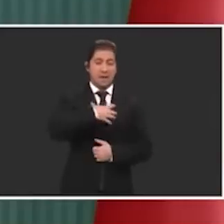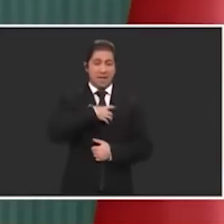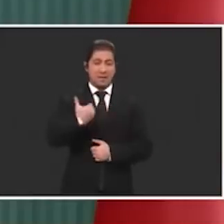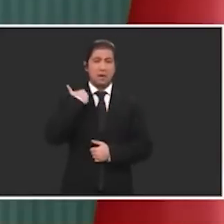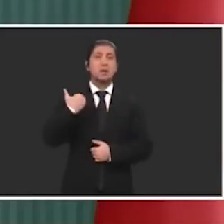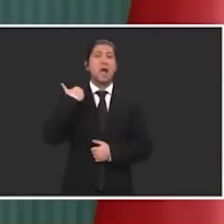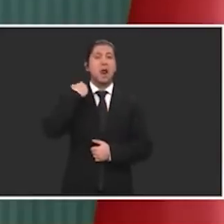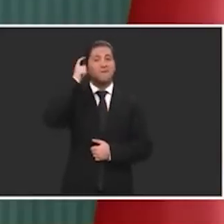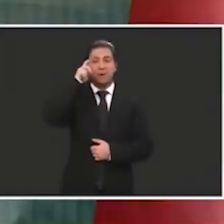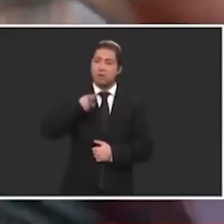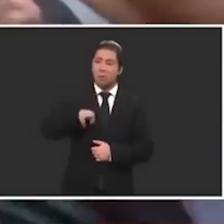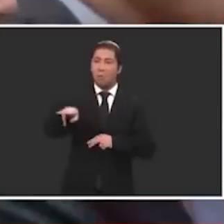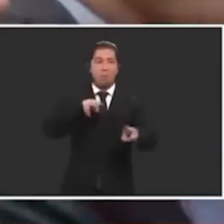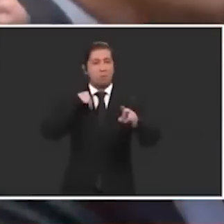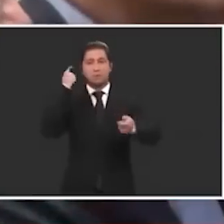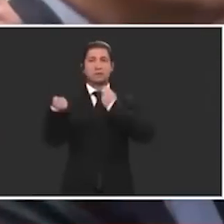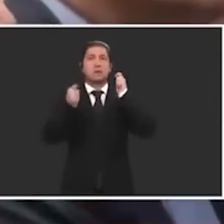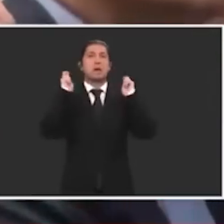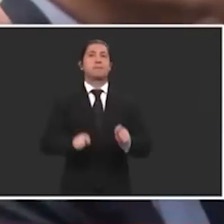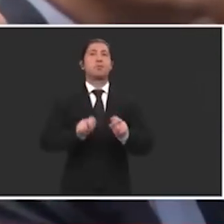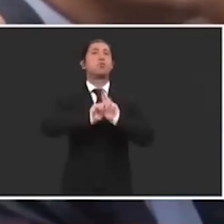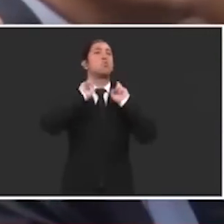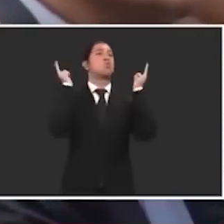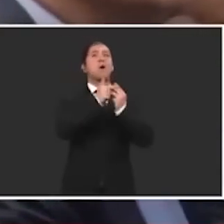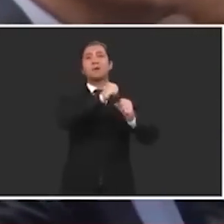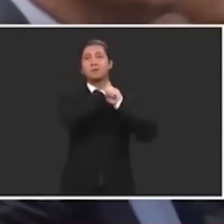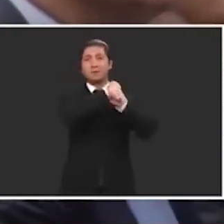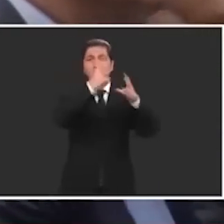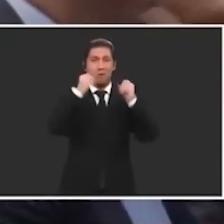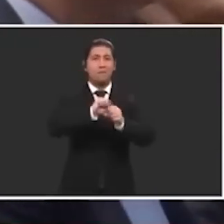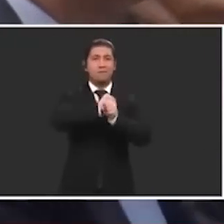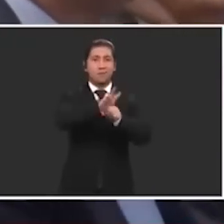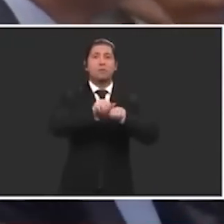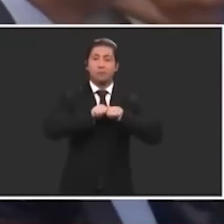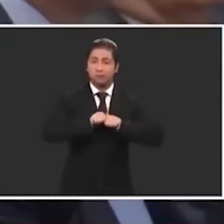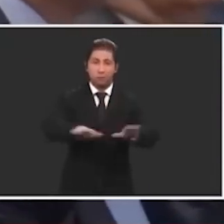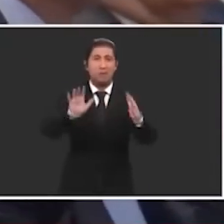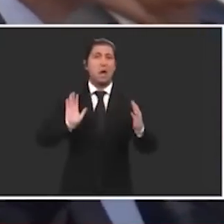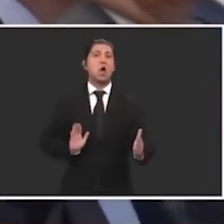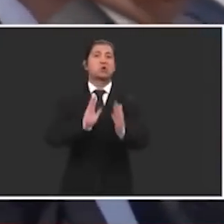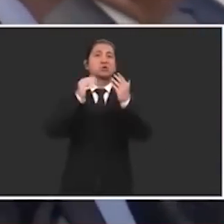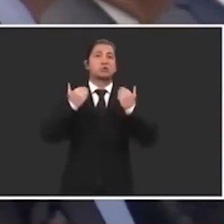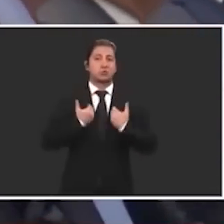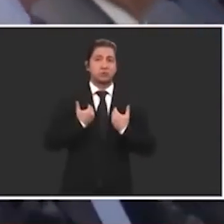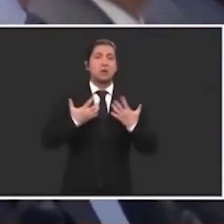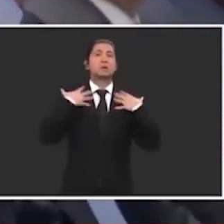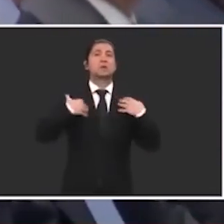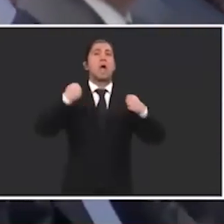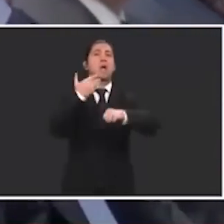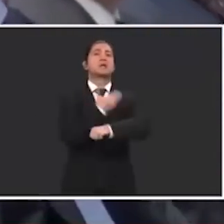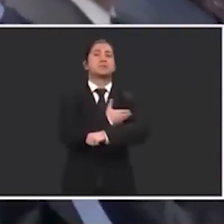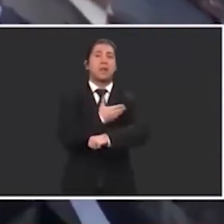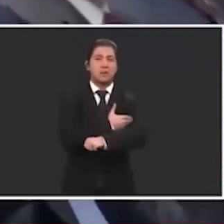yeni pencereler açtık. Dünyayı esir eden salgın hastalıklara karşı, sağlık